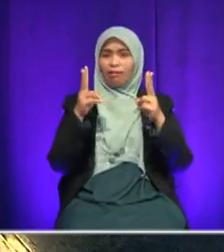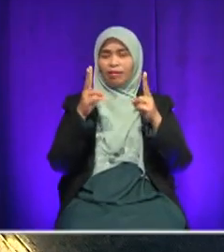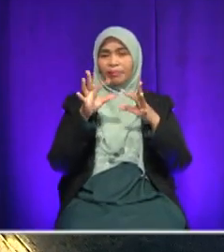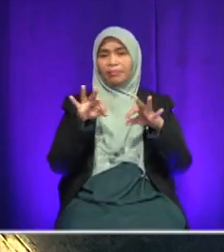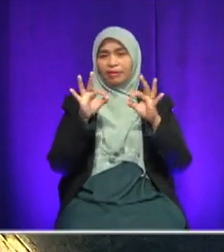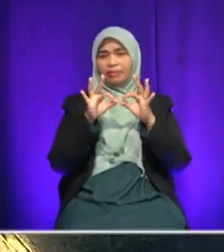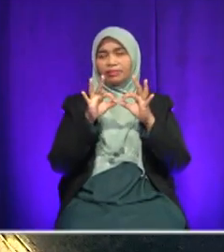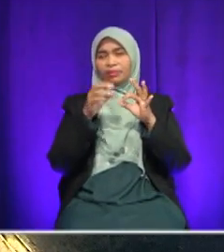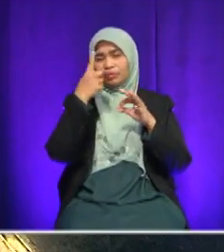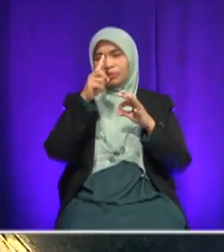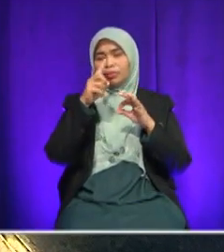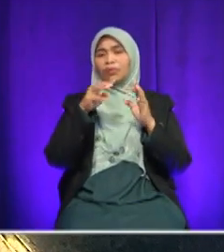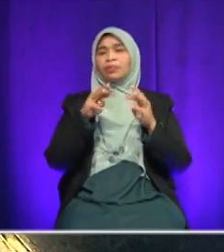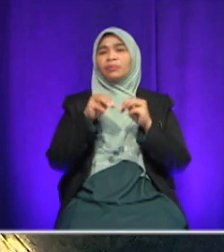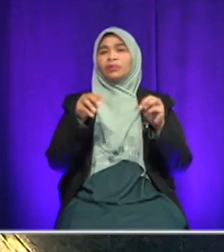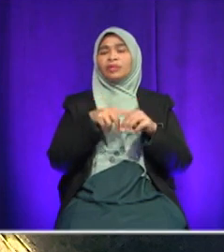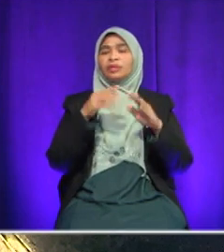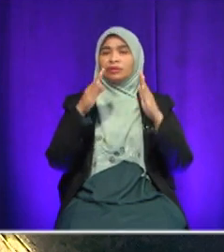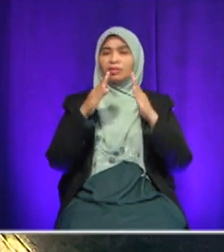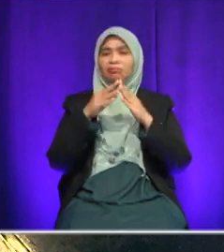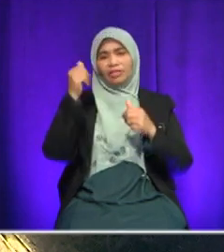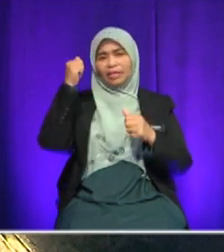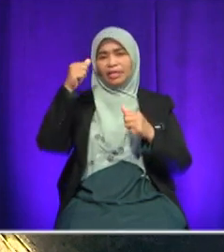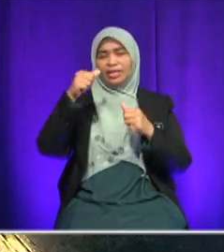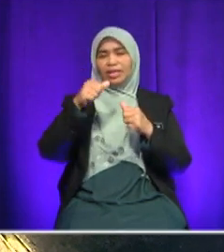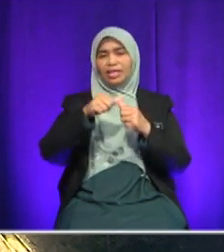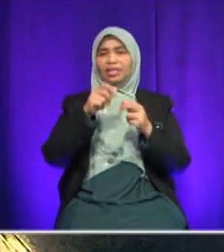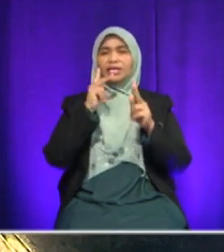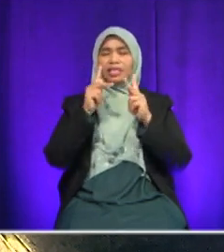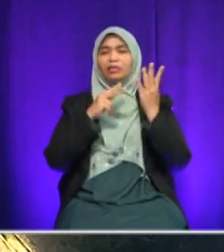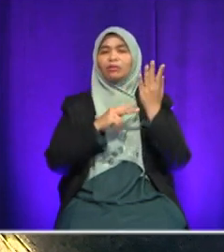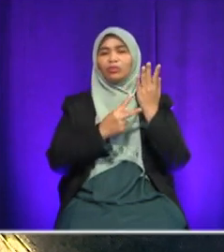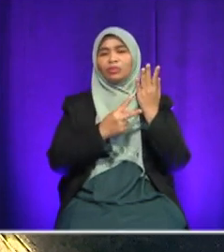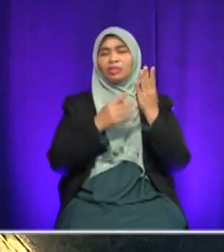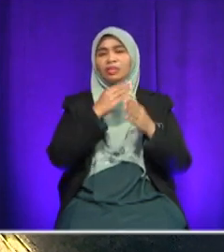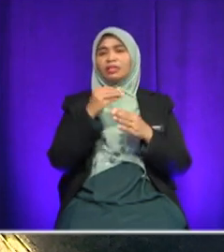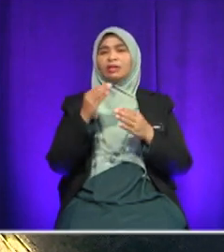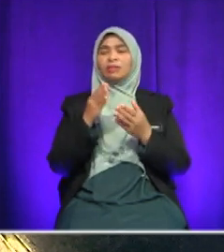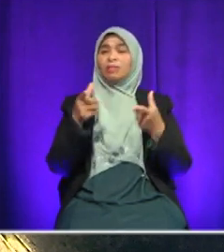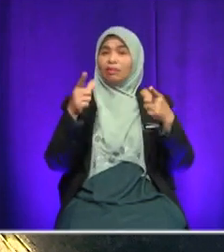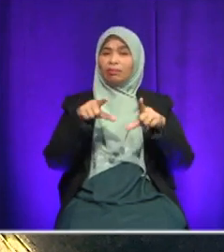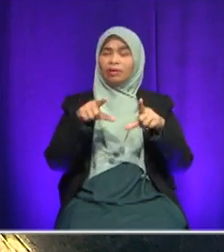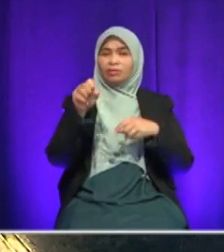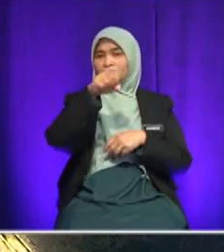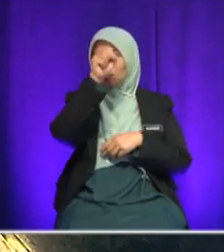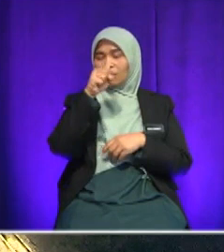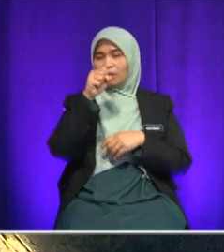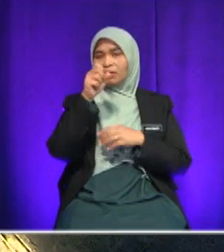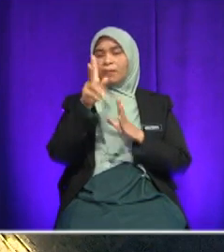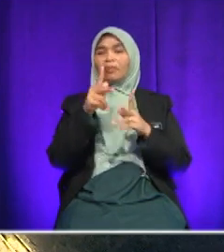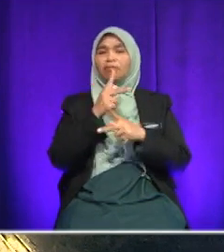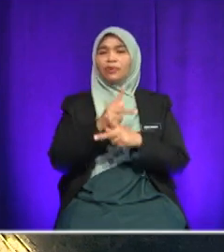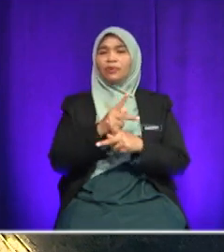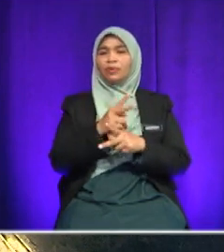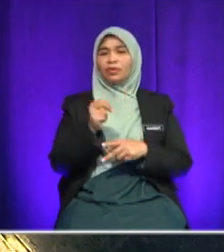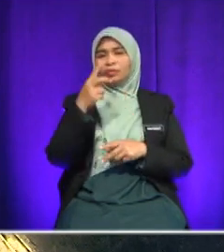rumah ingat kata kunci seperti yang cikgu Roslan telah terangkan tadi dan lakukan banyak soalan pengukuhan seperti ini supaya lebih mudah untuk kita